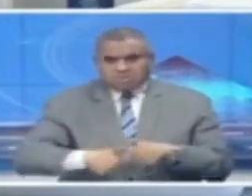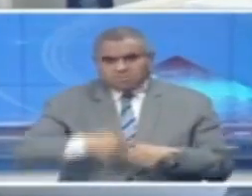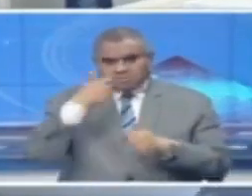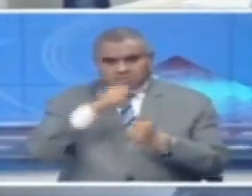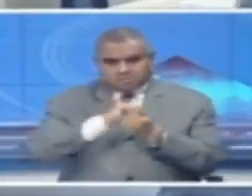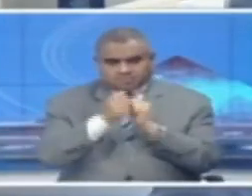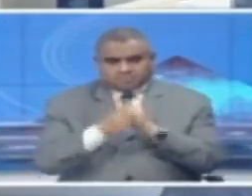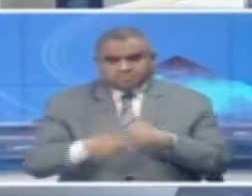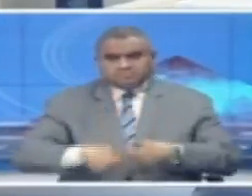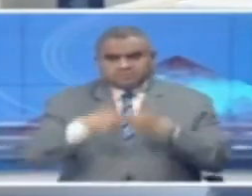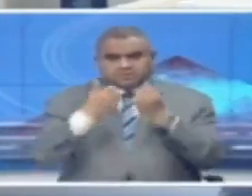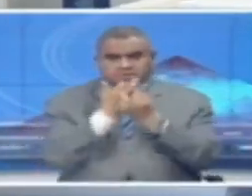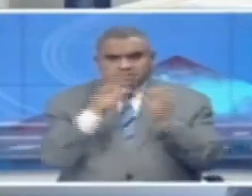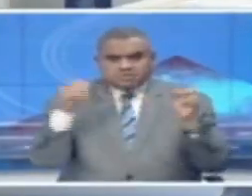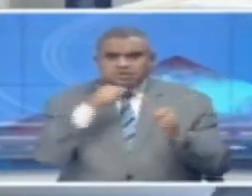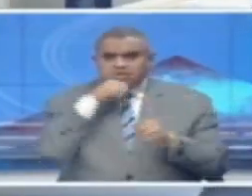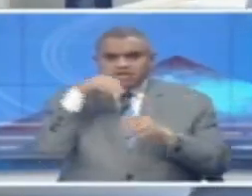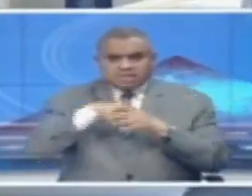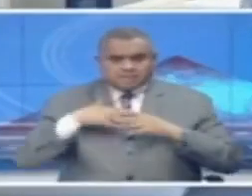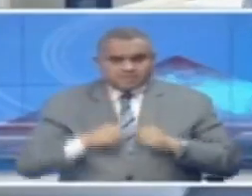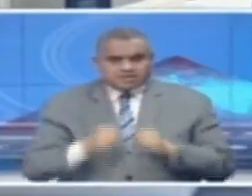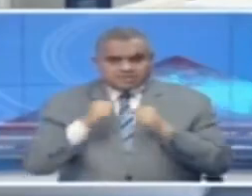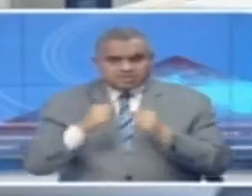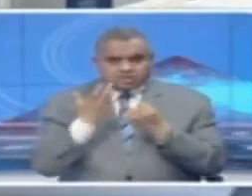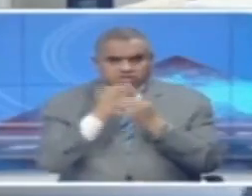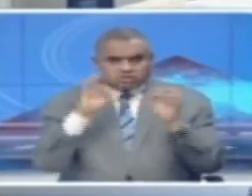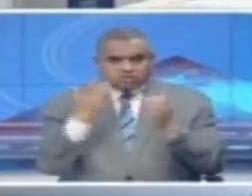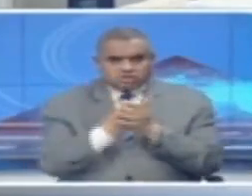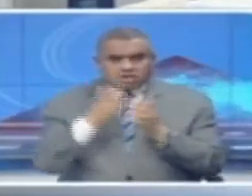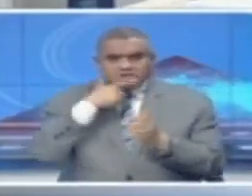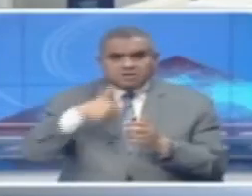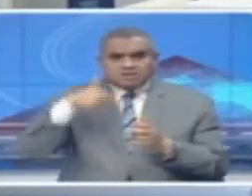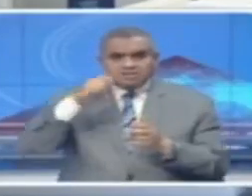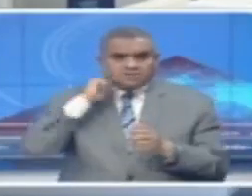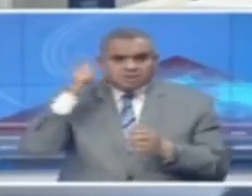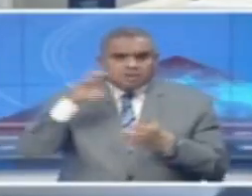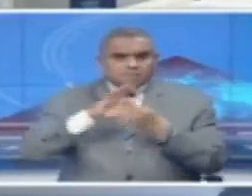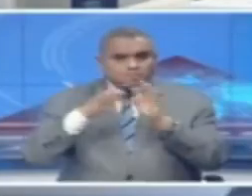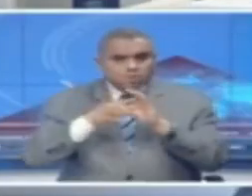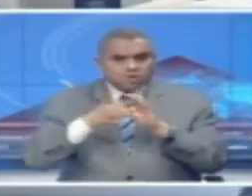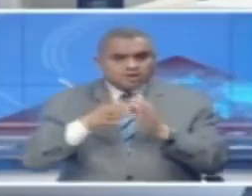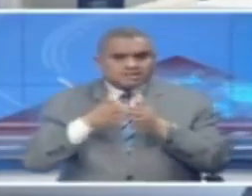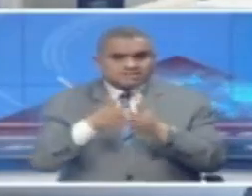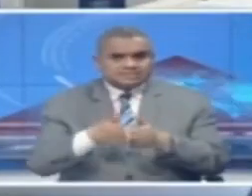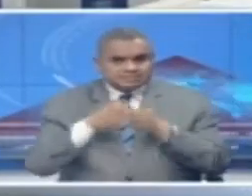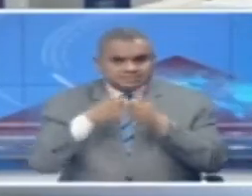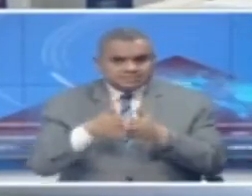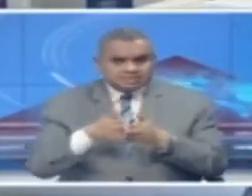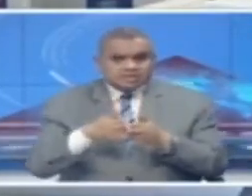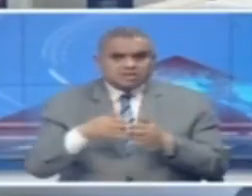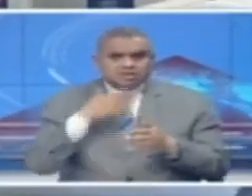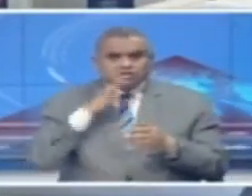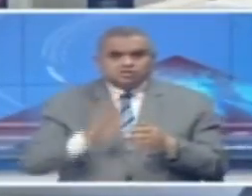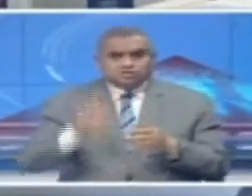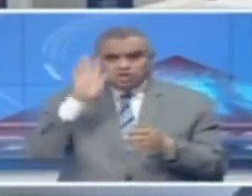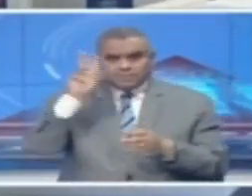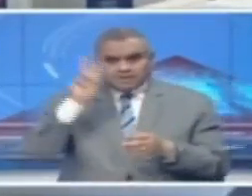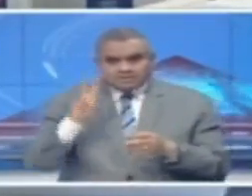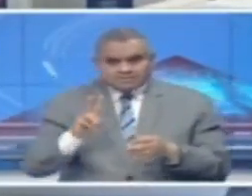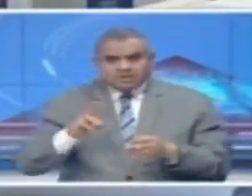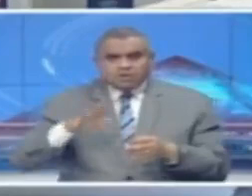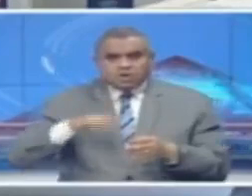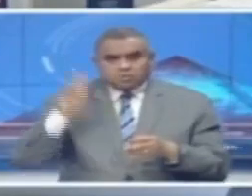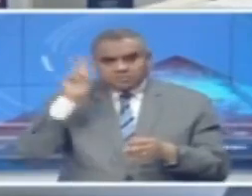الصحي الشامل الجديد الذي تم تطبيقه في 6 محافظات، محافظات بورسعيد والسويس وجنوب سيناء والأقصر